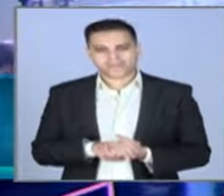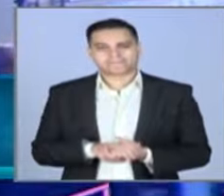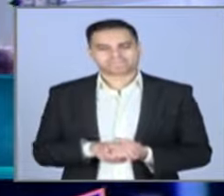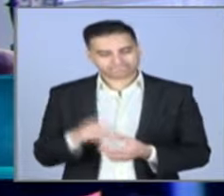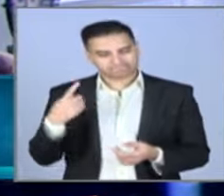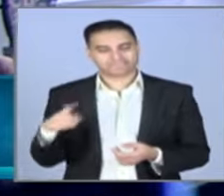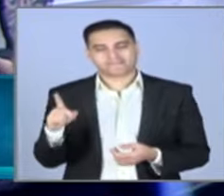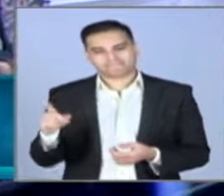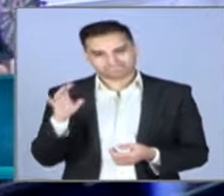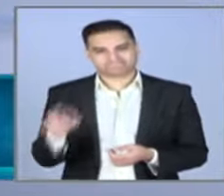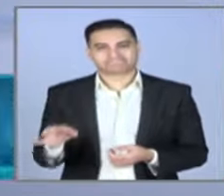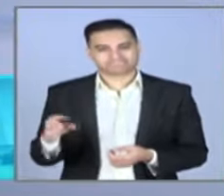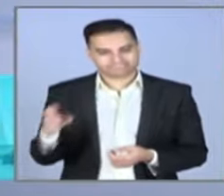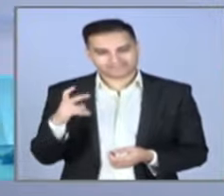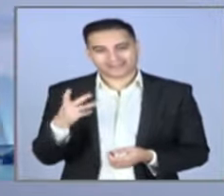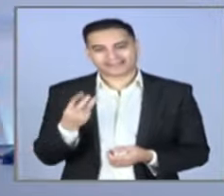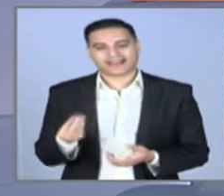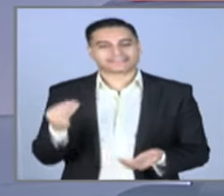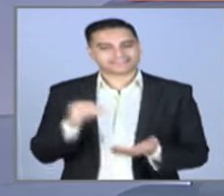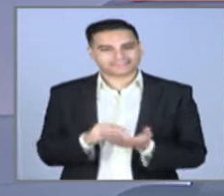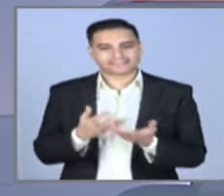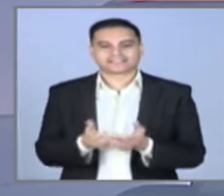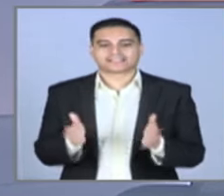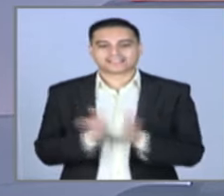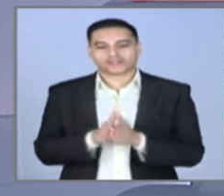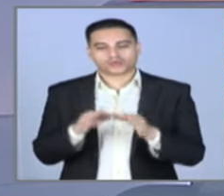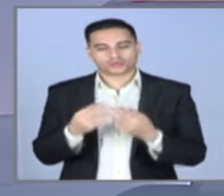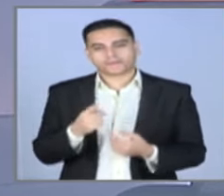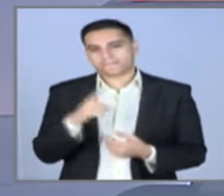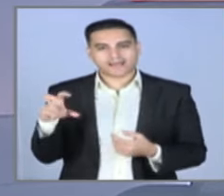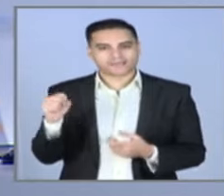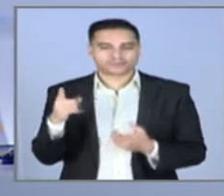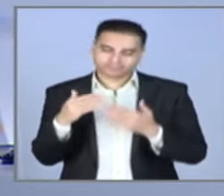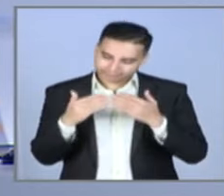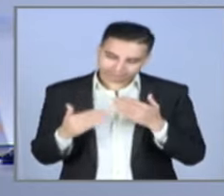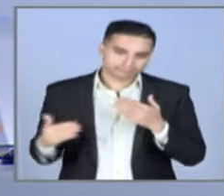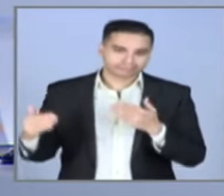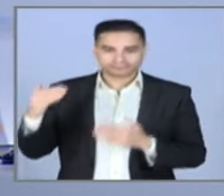برافو كرولوس. 30 نقطة. عائلة أندراوس تقدموا